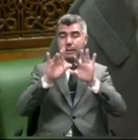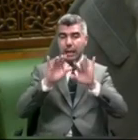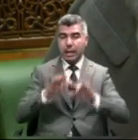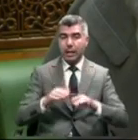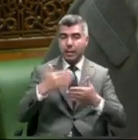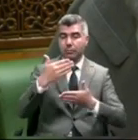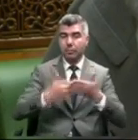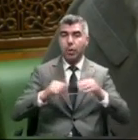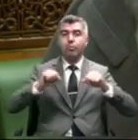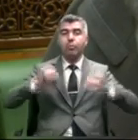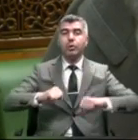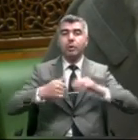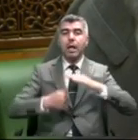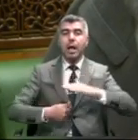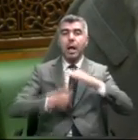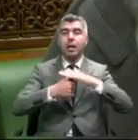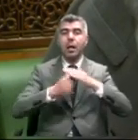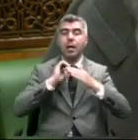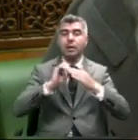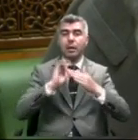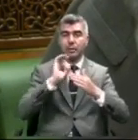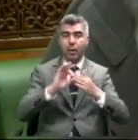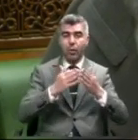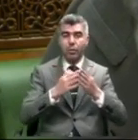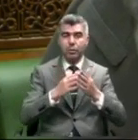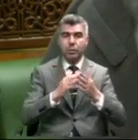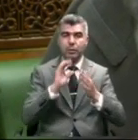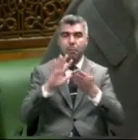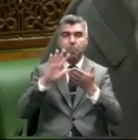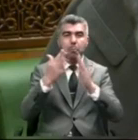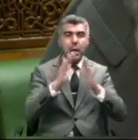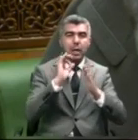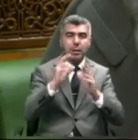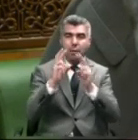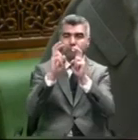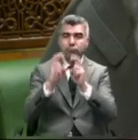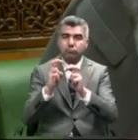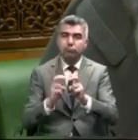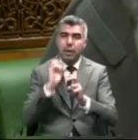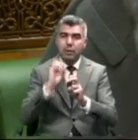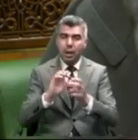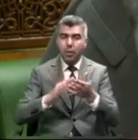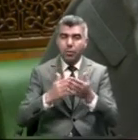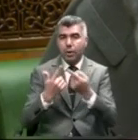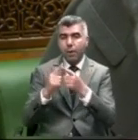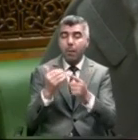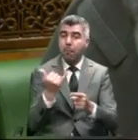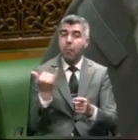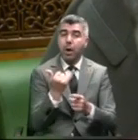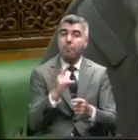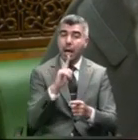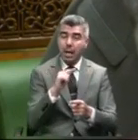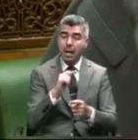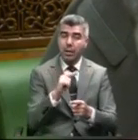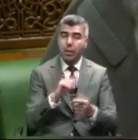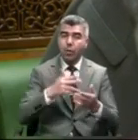المجلس الاقتصادي والاجتماعي والبيئي الذي اكد على ضعف الاستثمار في الصناعه التعدينيه بالرغم من اهميتها حيث